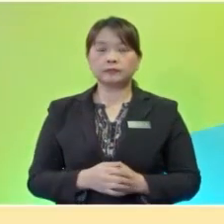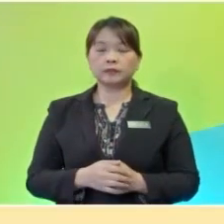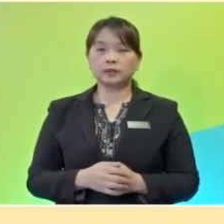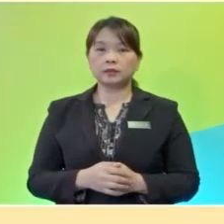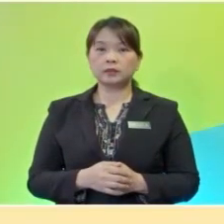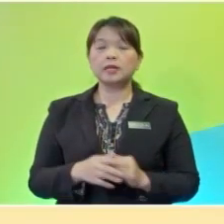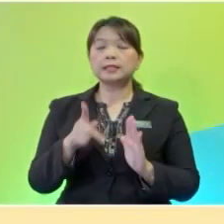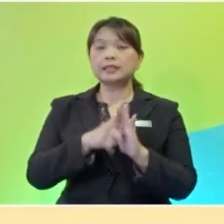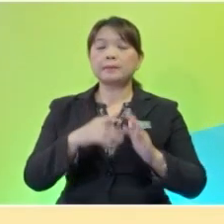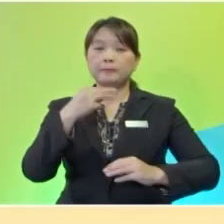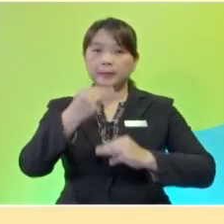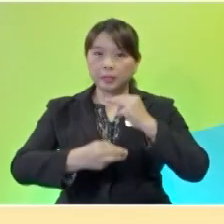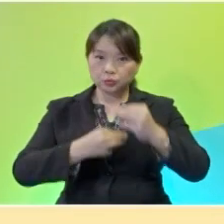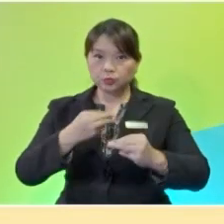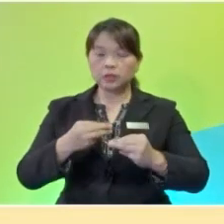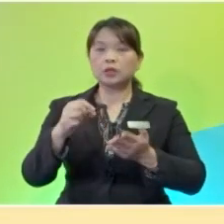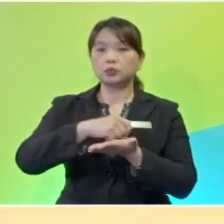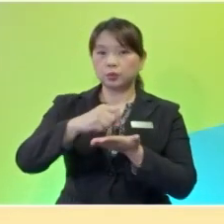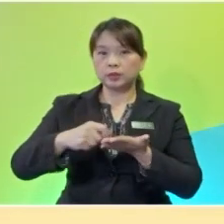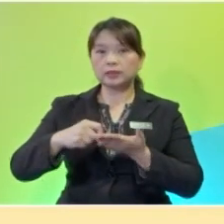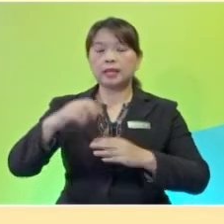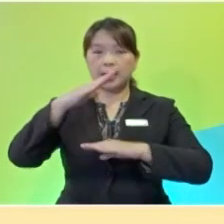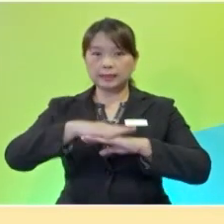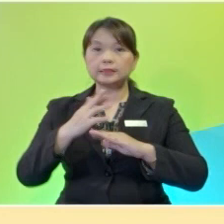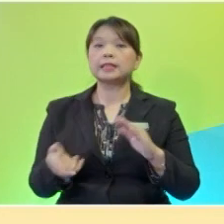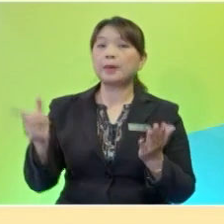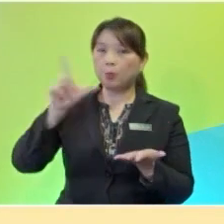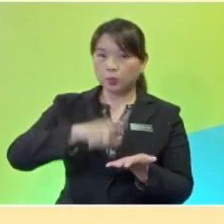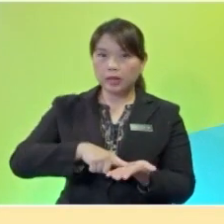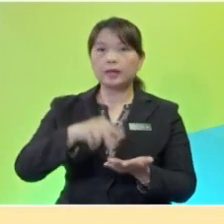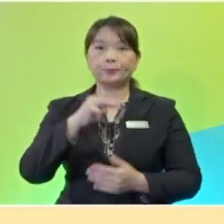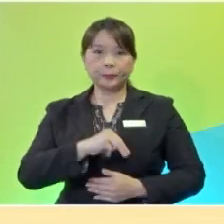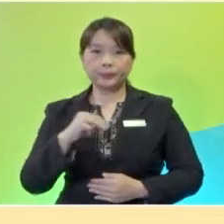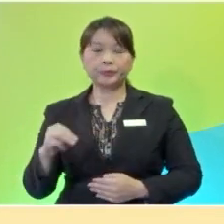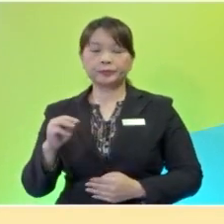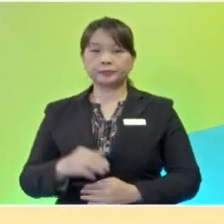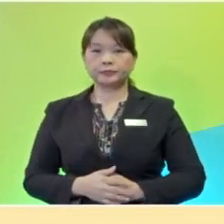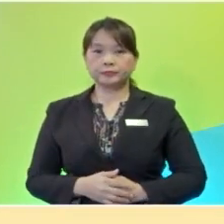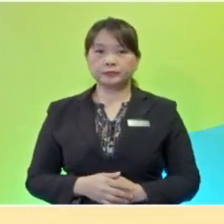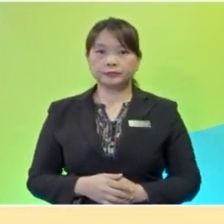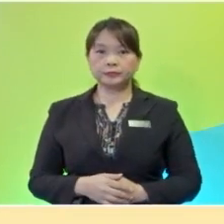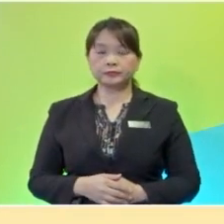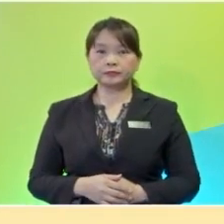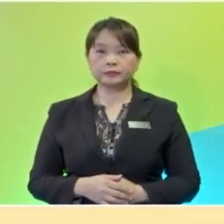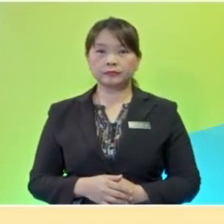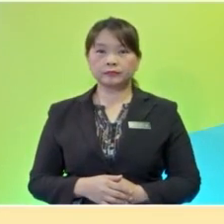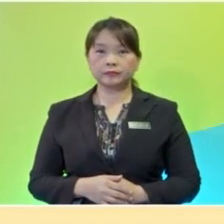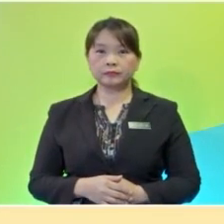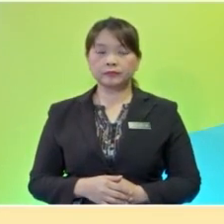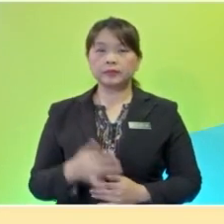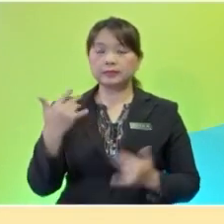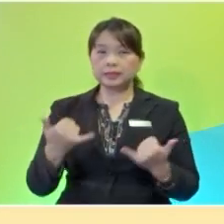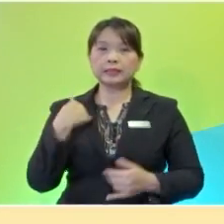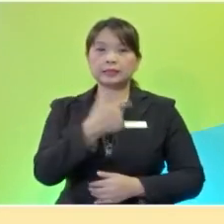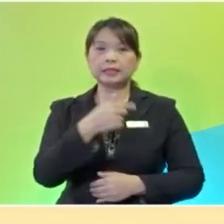呢那个等级呢记录在这个学生的学习报告哈，学习水平报告。好，来我们等下再往下看，这个